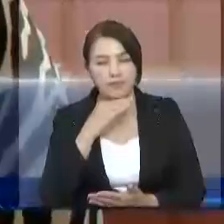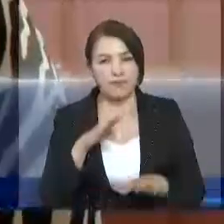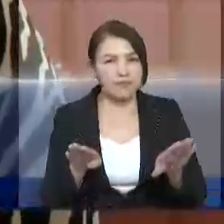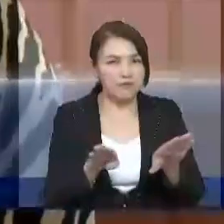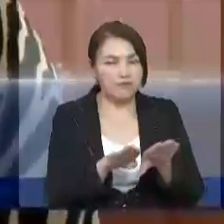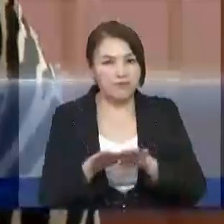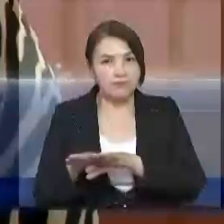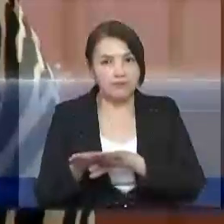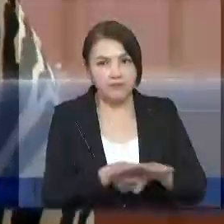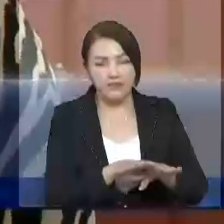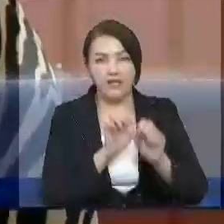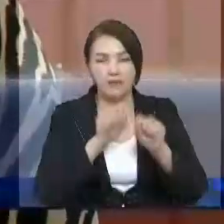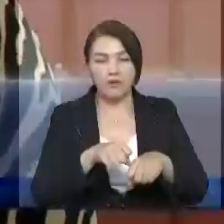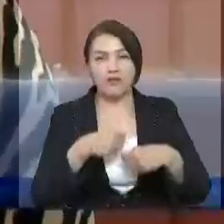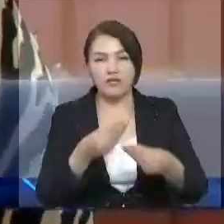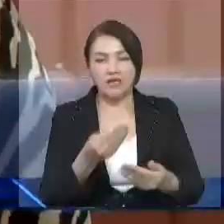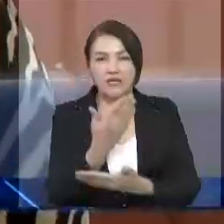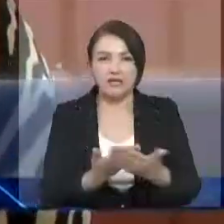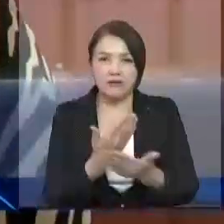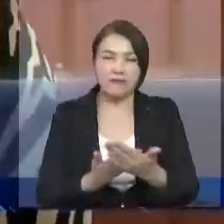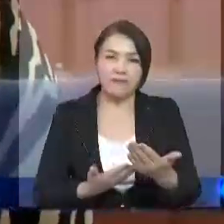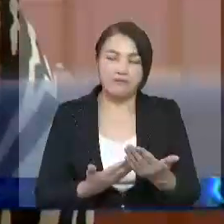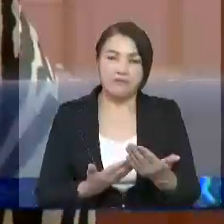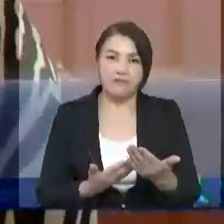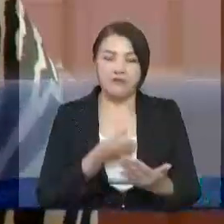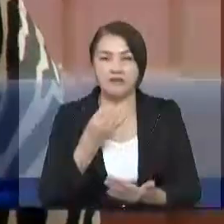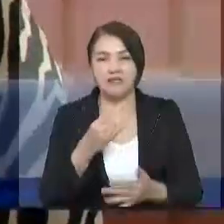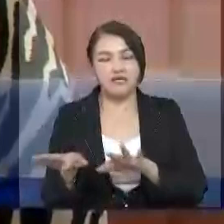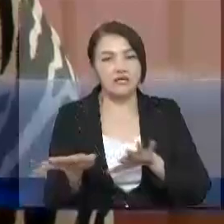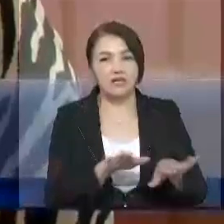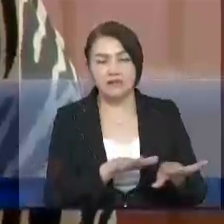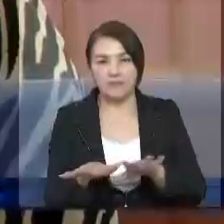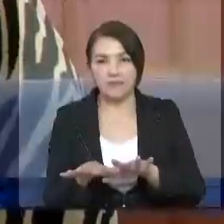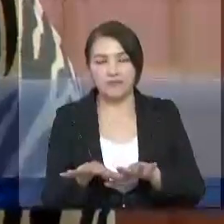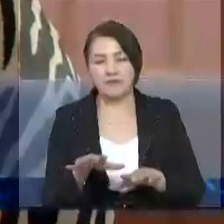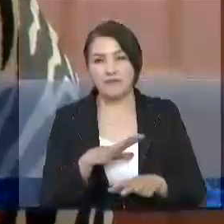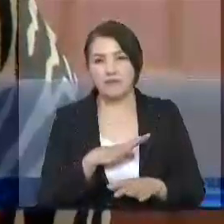уровне могут дать советы наказы и это мероприятие